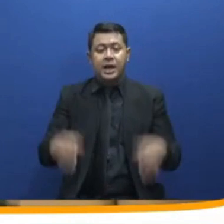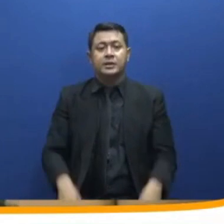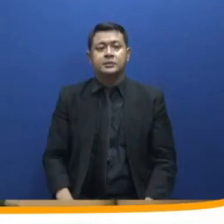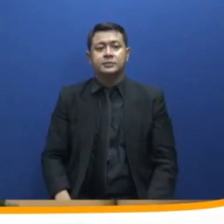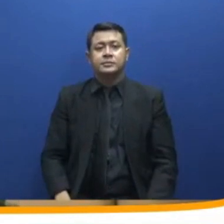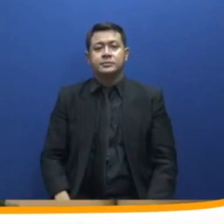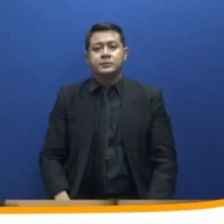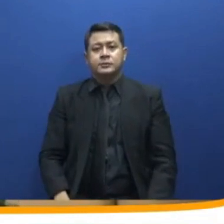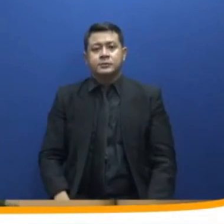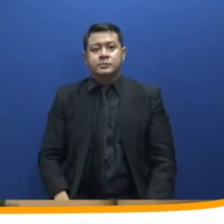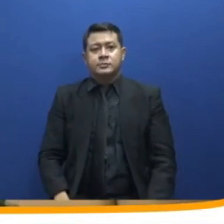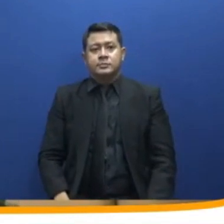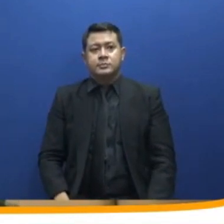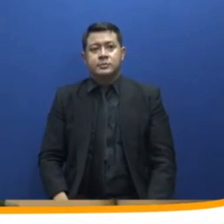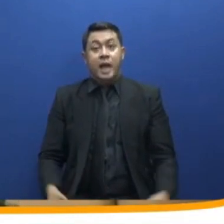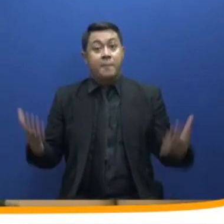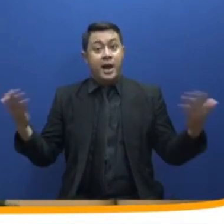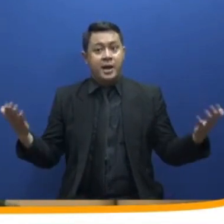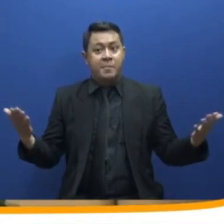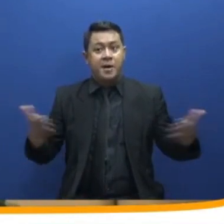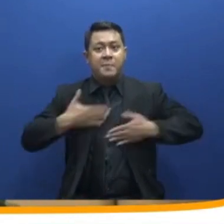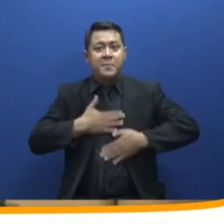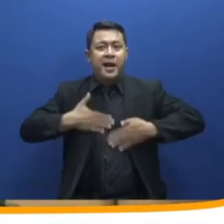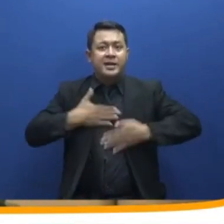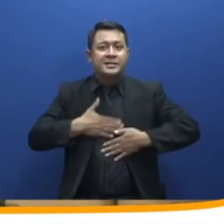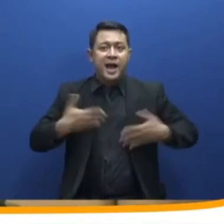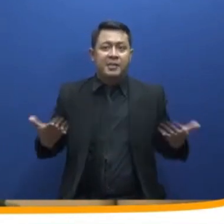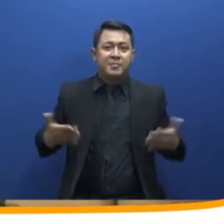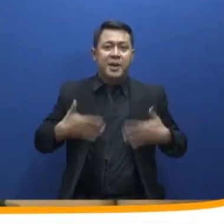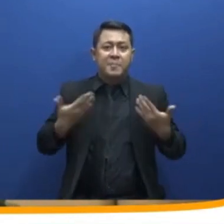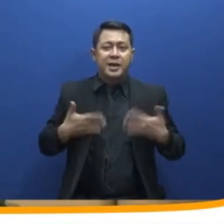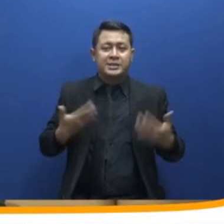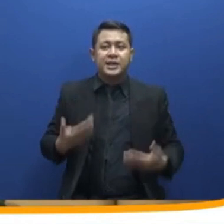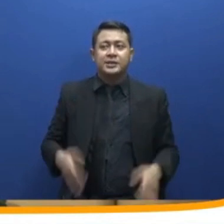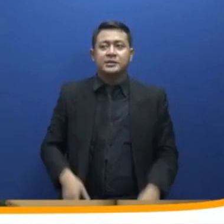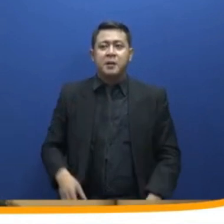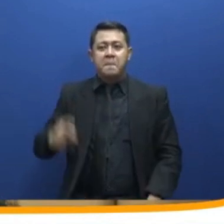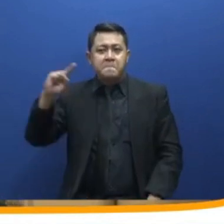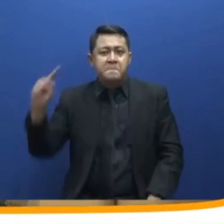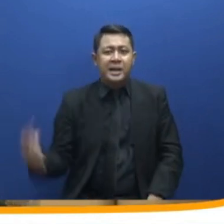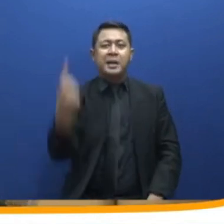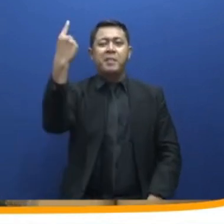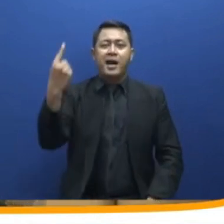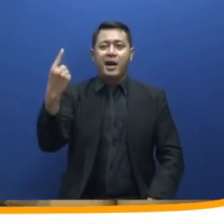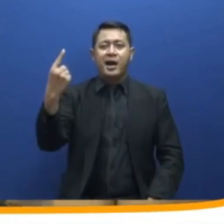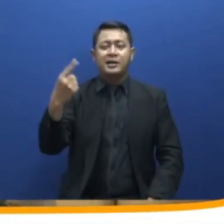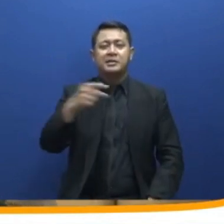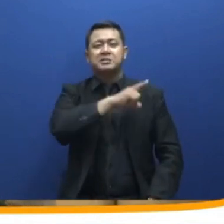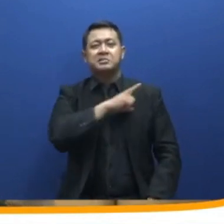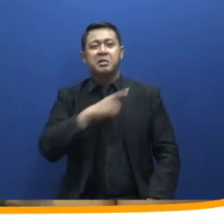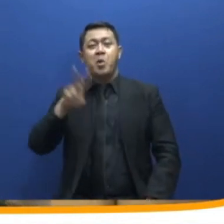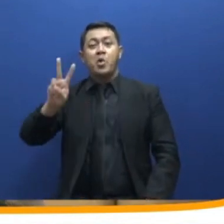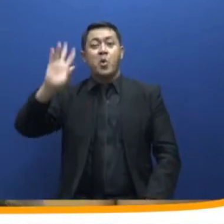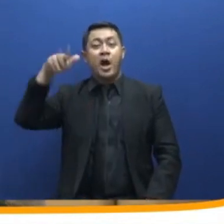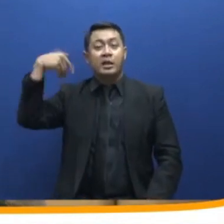hai hai Hai bagaimana perasaannya saudara-saudari untuk pertama kalinya selama kurang lebih